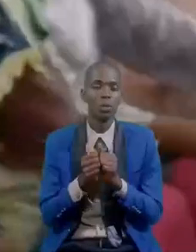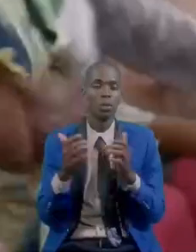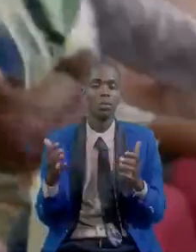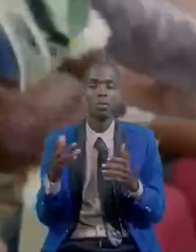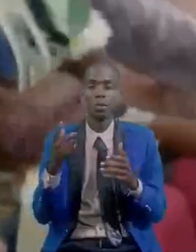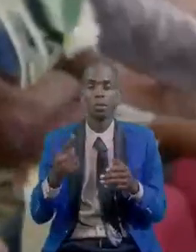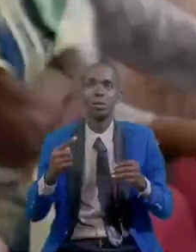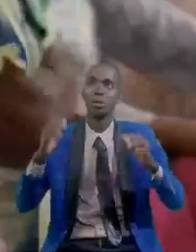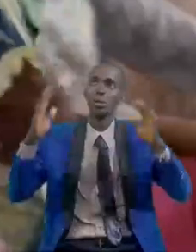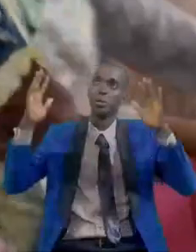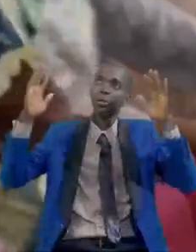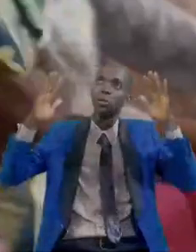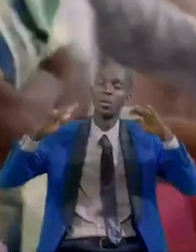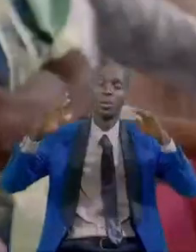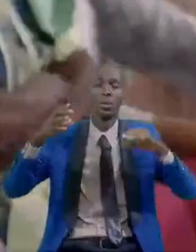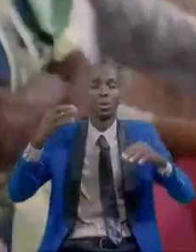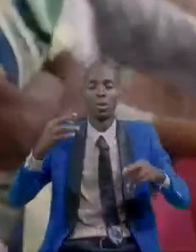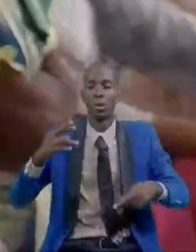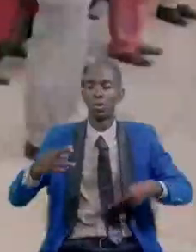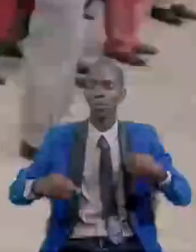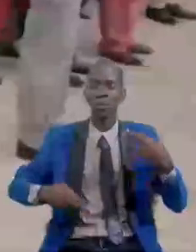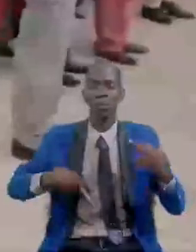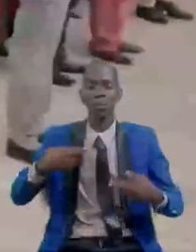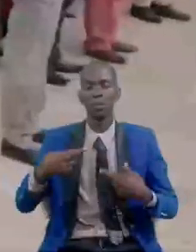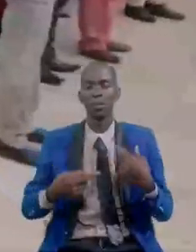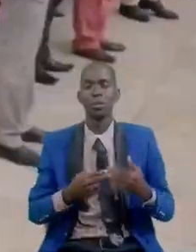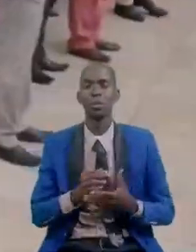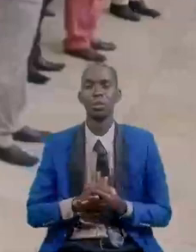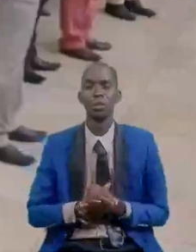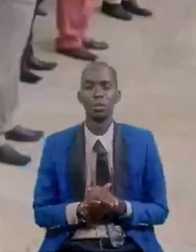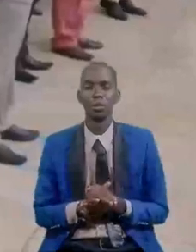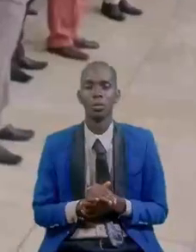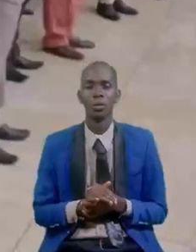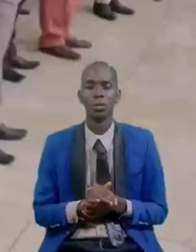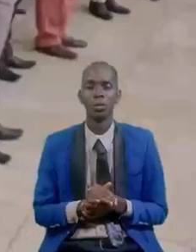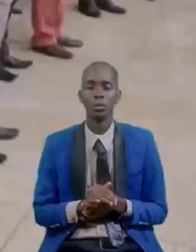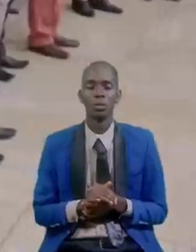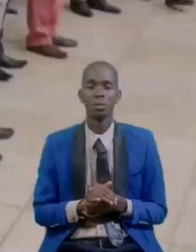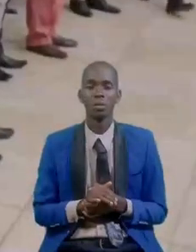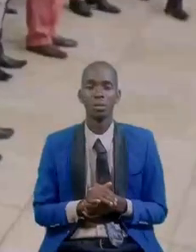pluie de réveil?